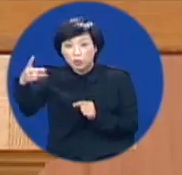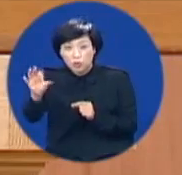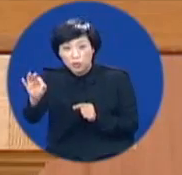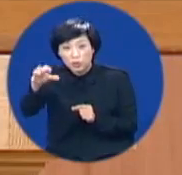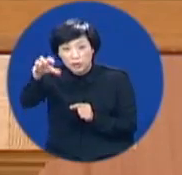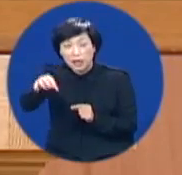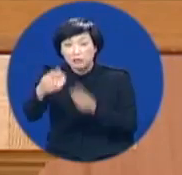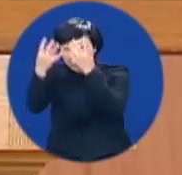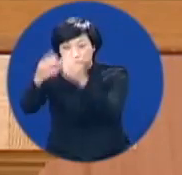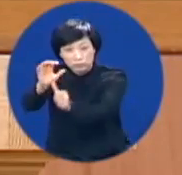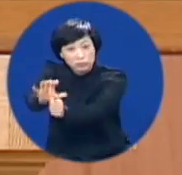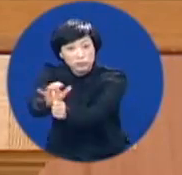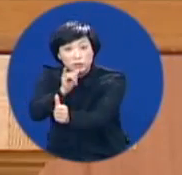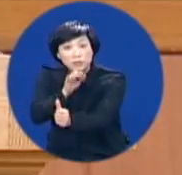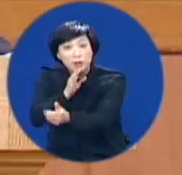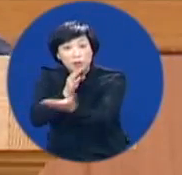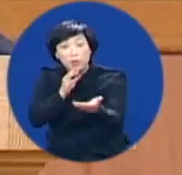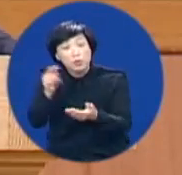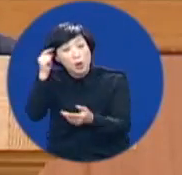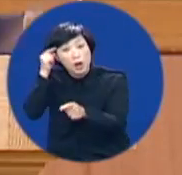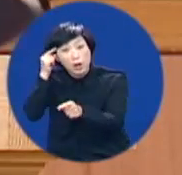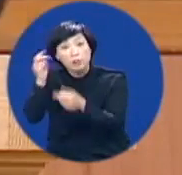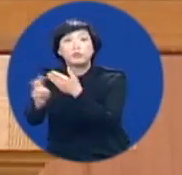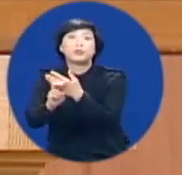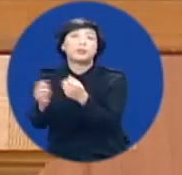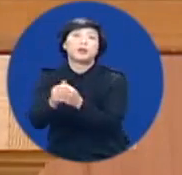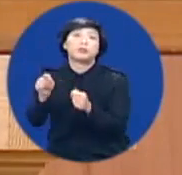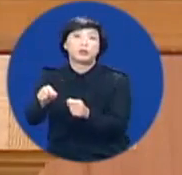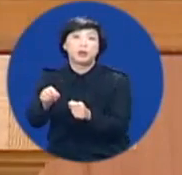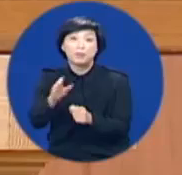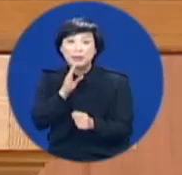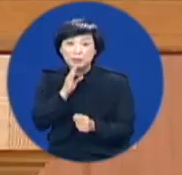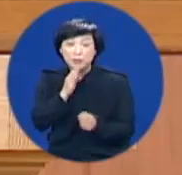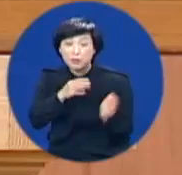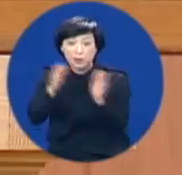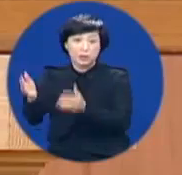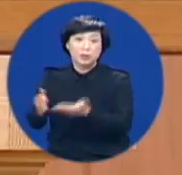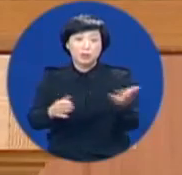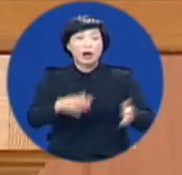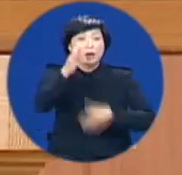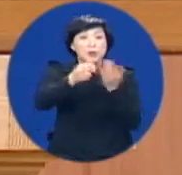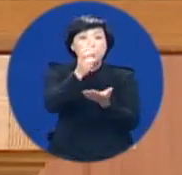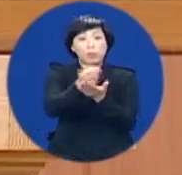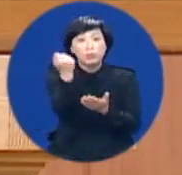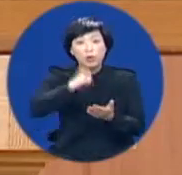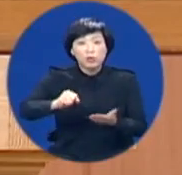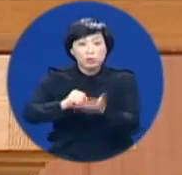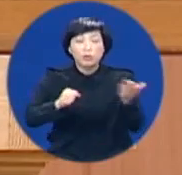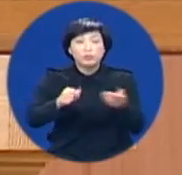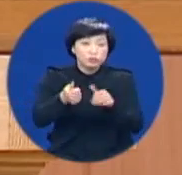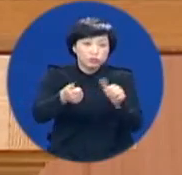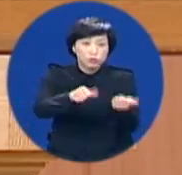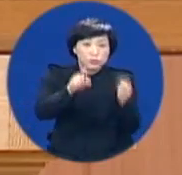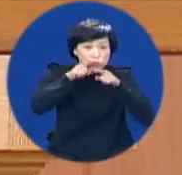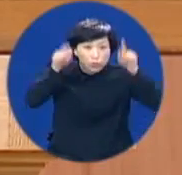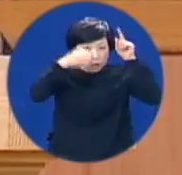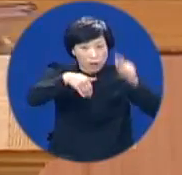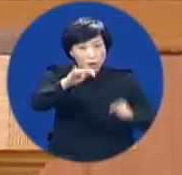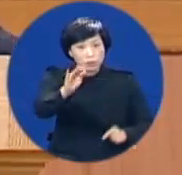가요. 역시 하나님의 법을 어긴 자들은 죽으면 지옥 가야 돼요.